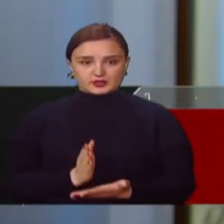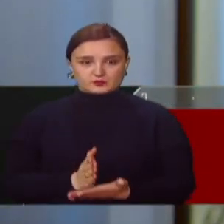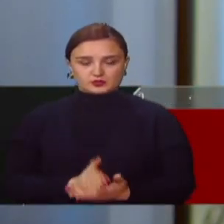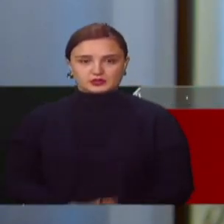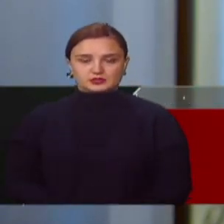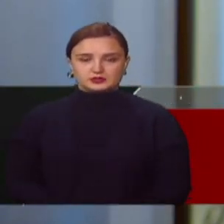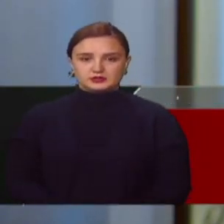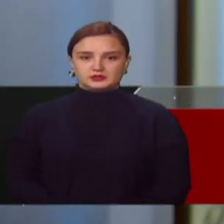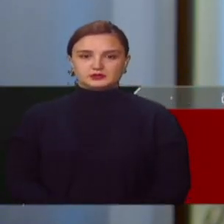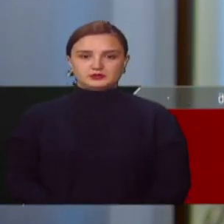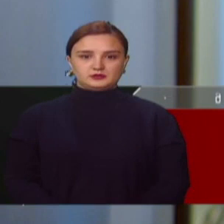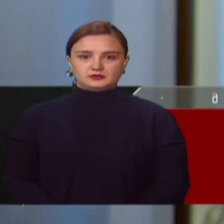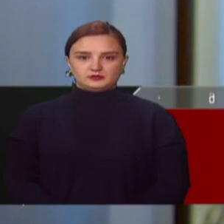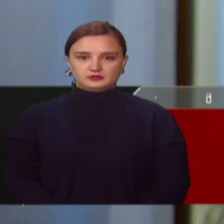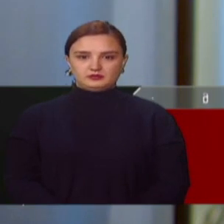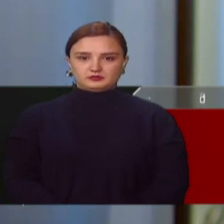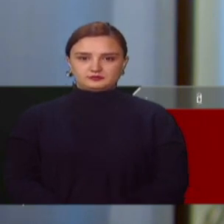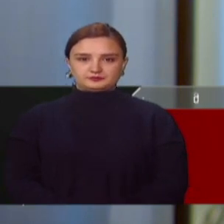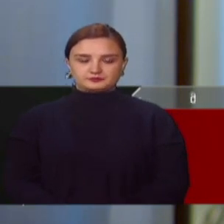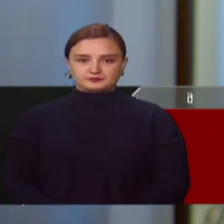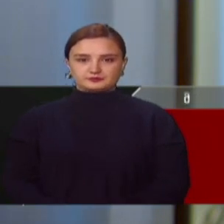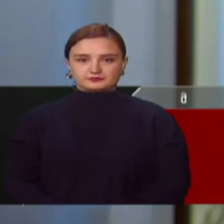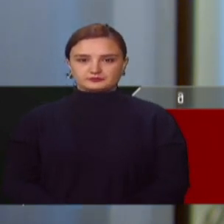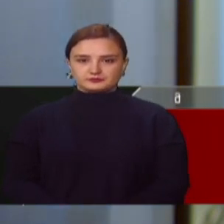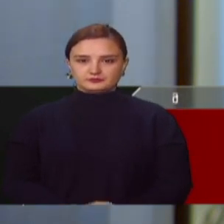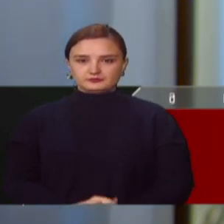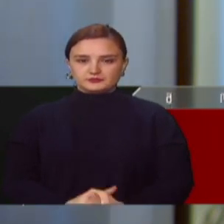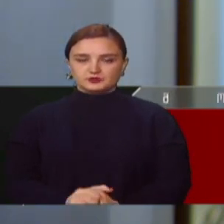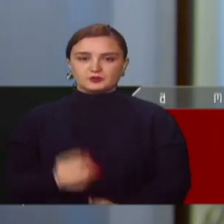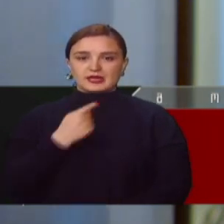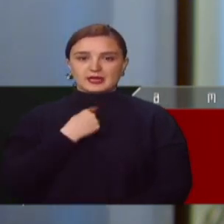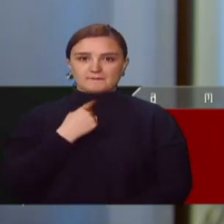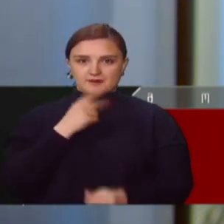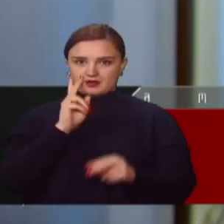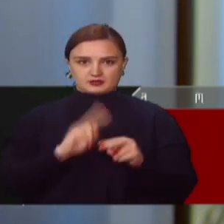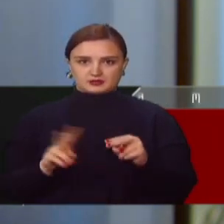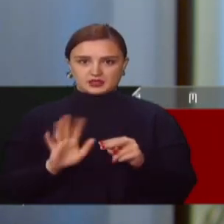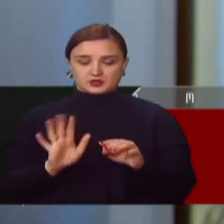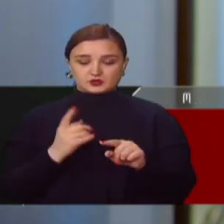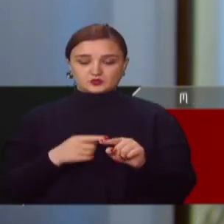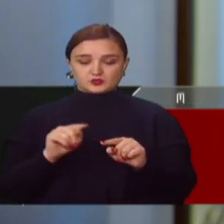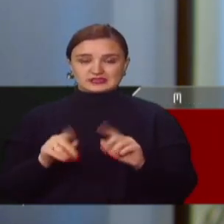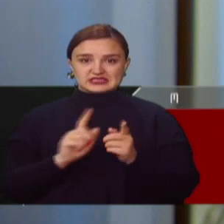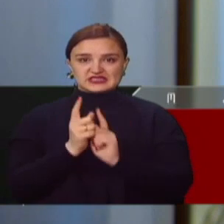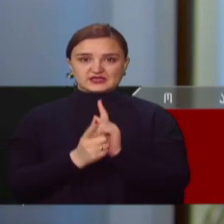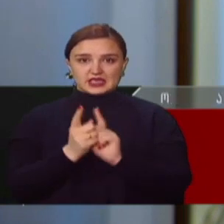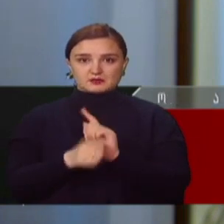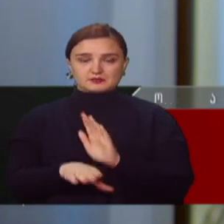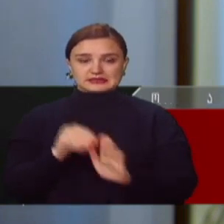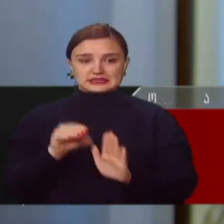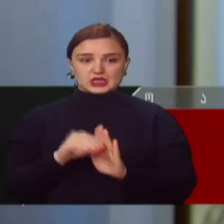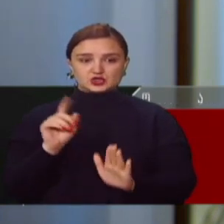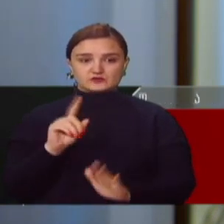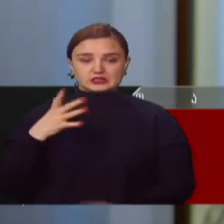ასე ვთქვათ, იმასთან დაკავშირებით, რომ რაღაცნაირად ხმები არ დაიკარგოს, იმიტომ რომ ის ცვლილებები, საარჩევნო ცვლილებები,